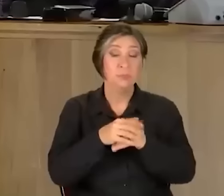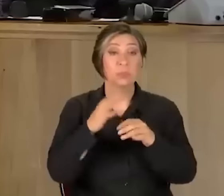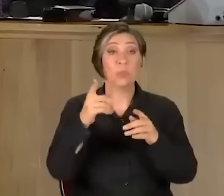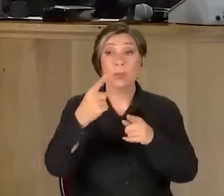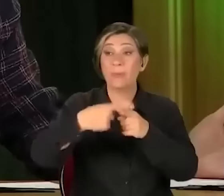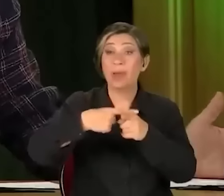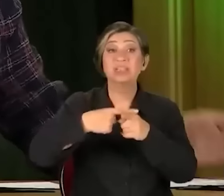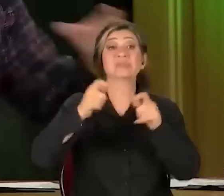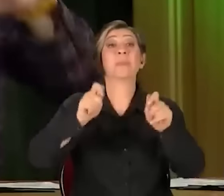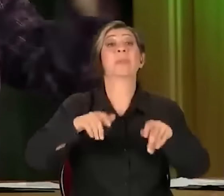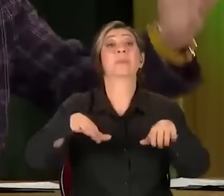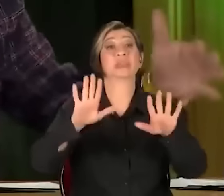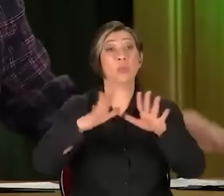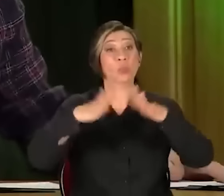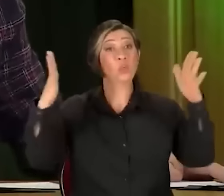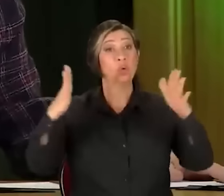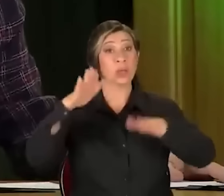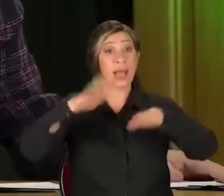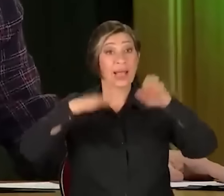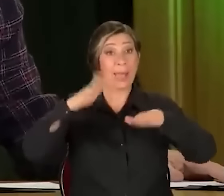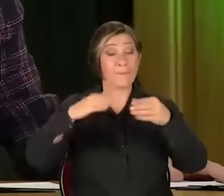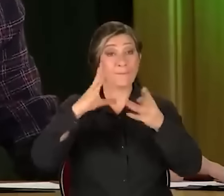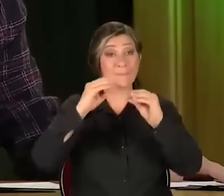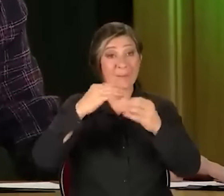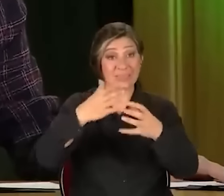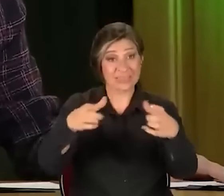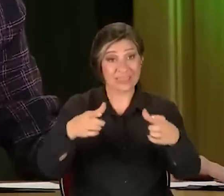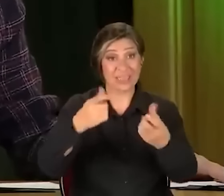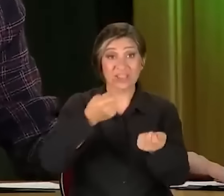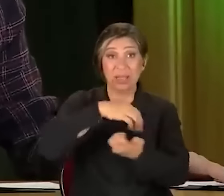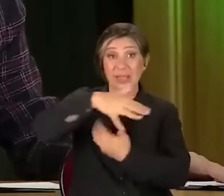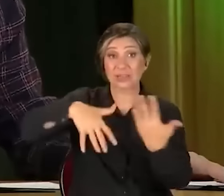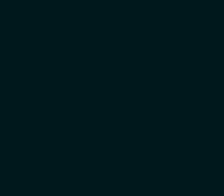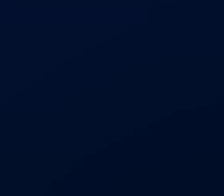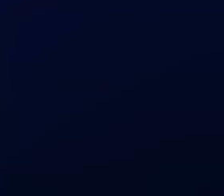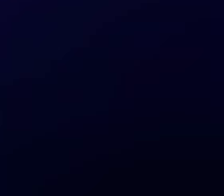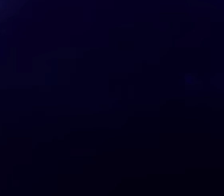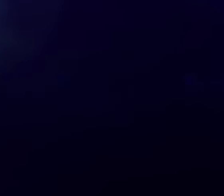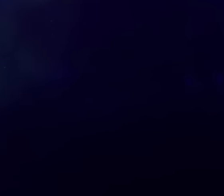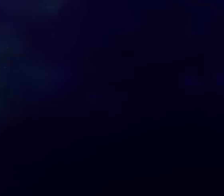böyle paylaşılmazsa büyük reklam pastası işler karışacaktır yani.